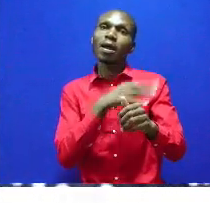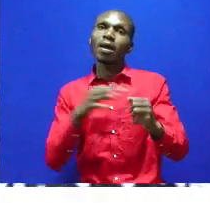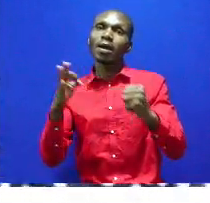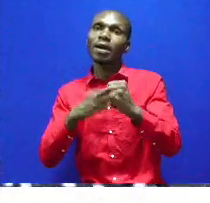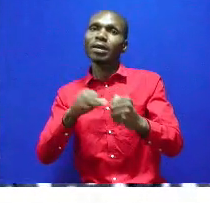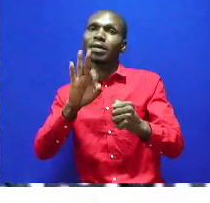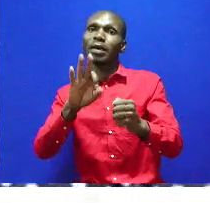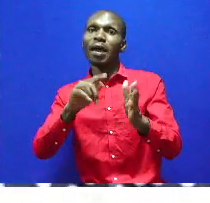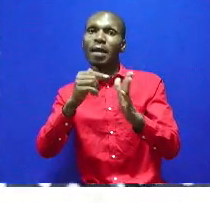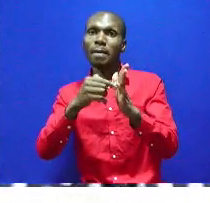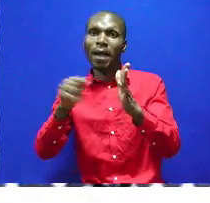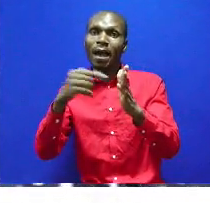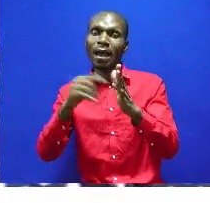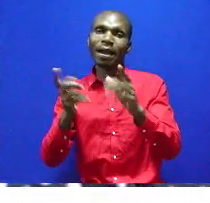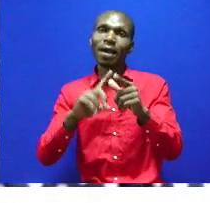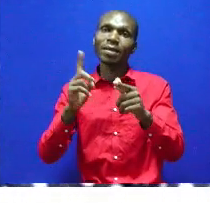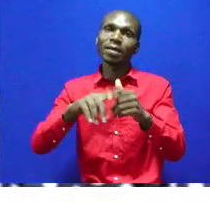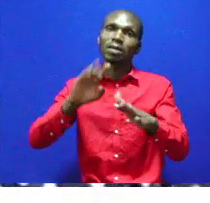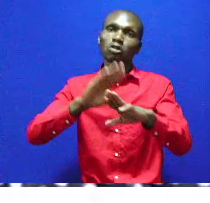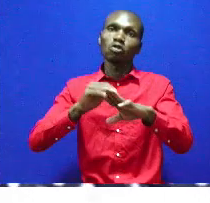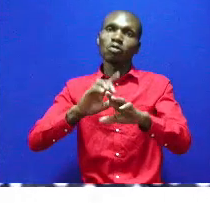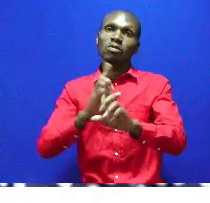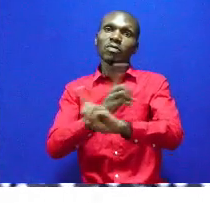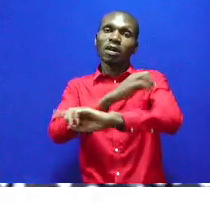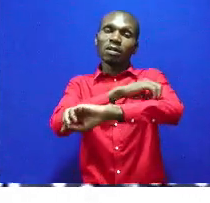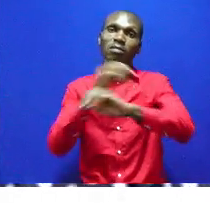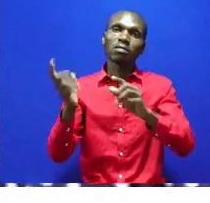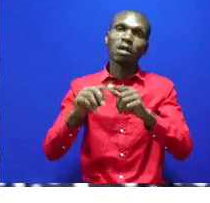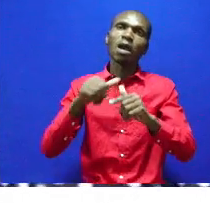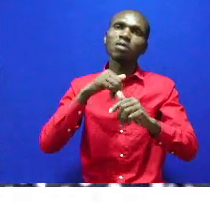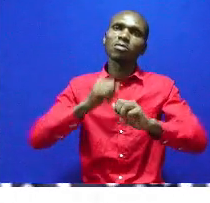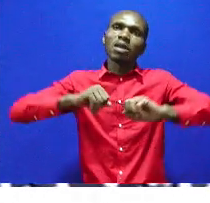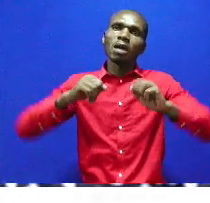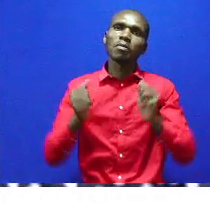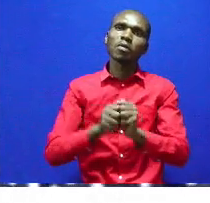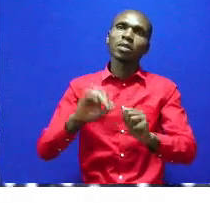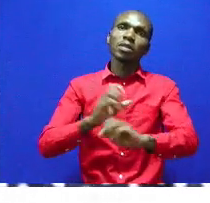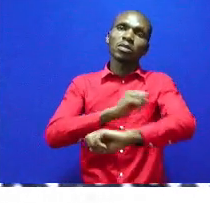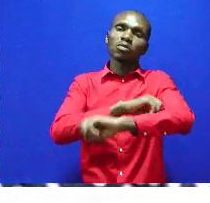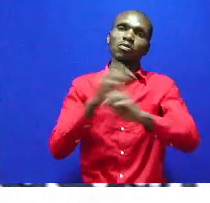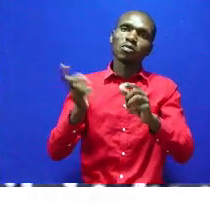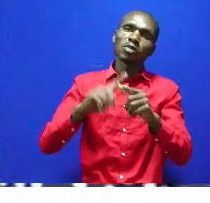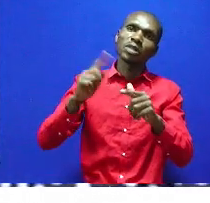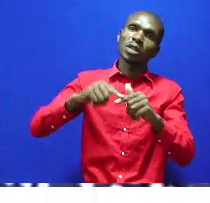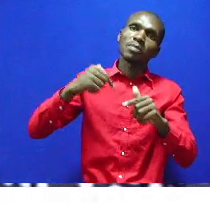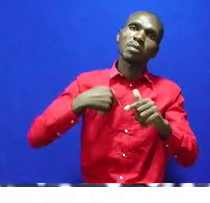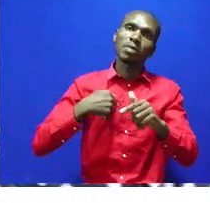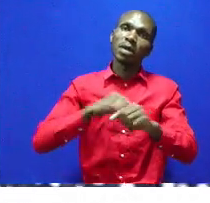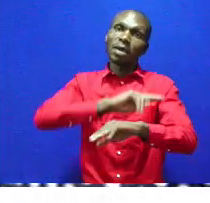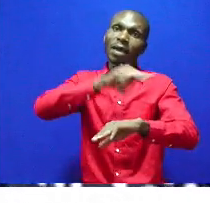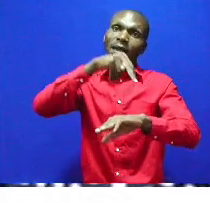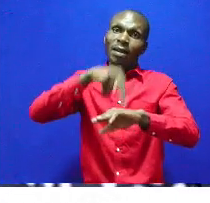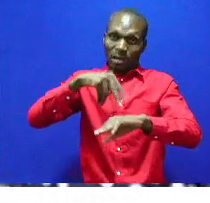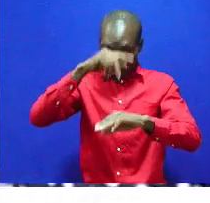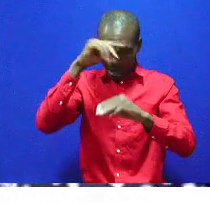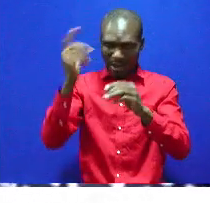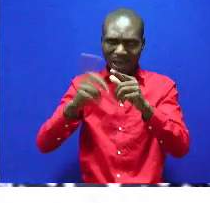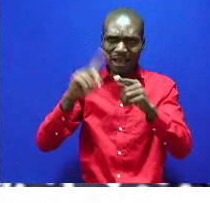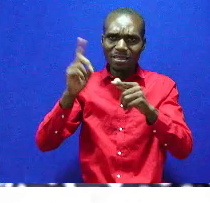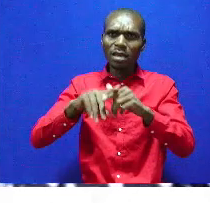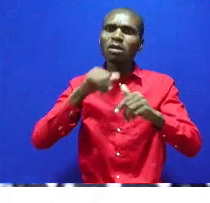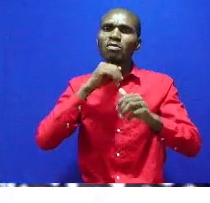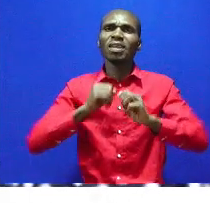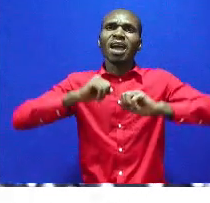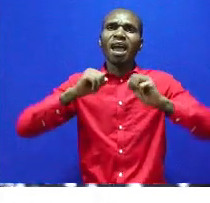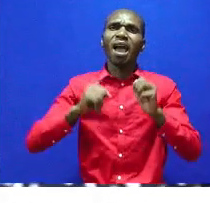marks, kaitwa Moiti, she was not happy with Moiti, akasema mimi nilikuwa nataka kuenda national. She has never been happy that she didn't go